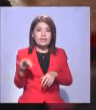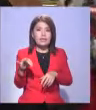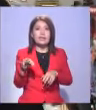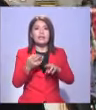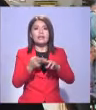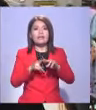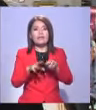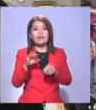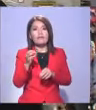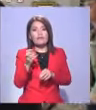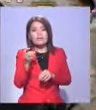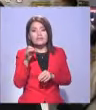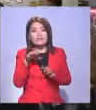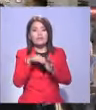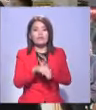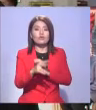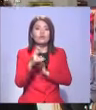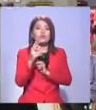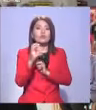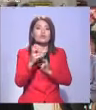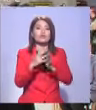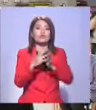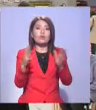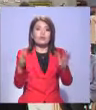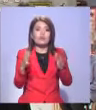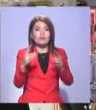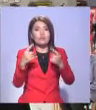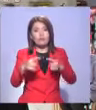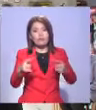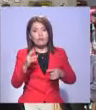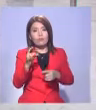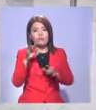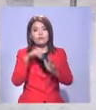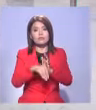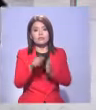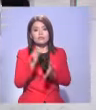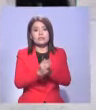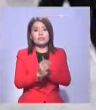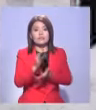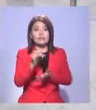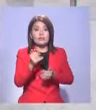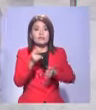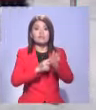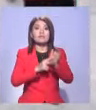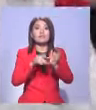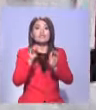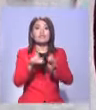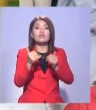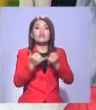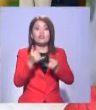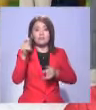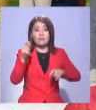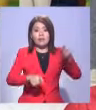ретінде аккредитация өткен бір 200-ден астам бөлек блогерларымыз бар. Фестивальге 70 мыңнан аса қонақ келді.